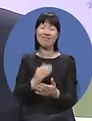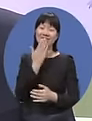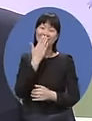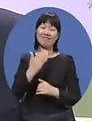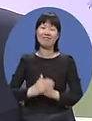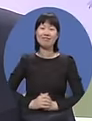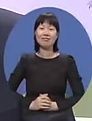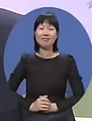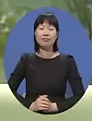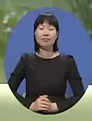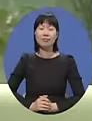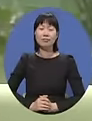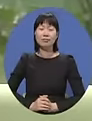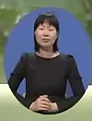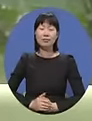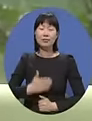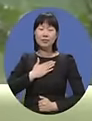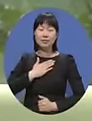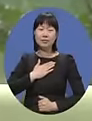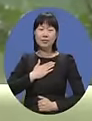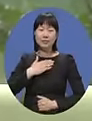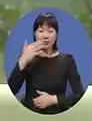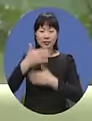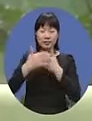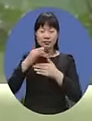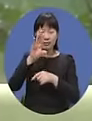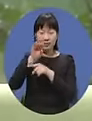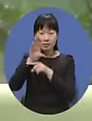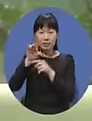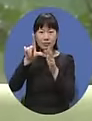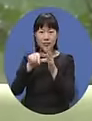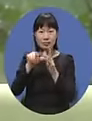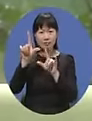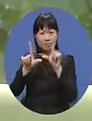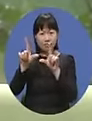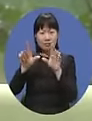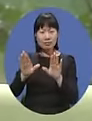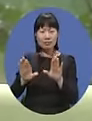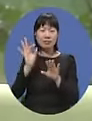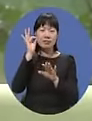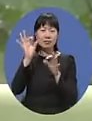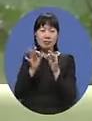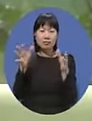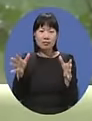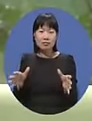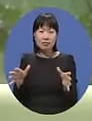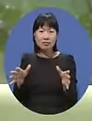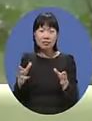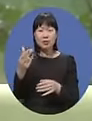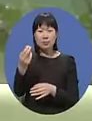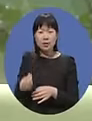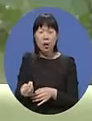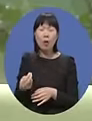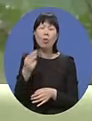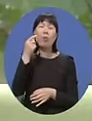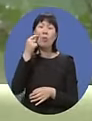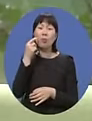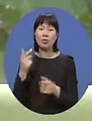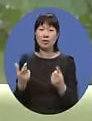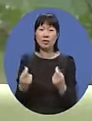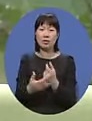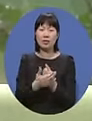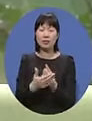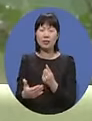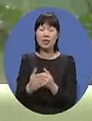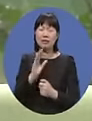있습니다. 네. 아니 아까 저희가 화면에 찍었을 그 당시의 상황이 사실은 열흘 동안 이를 아이가 못 본 상태였었잖아요.